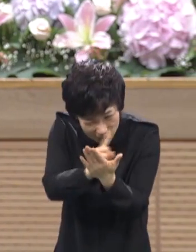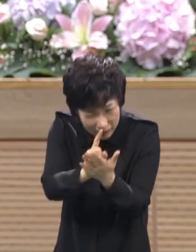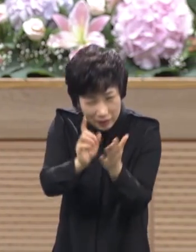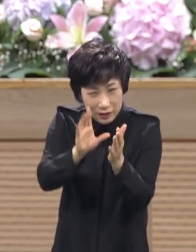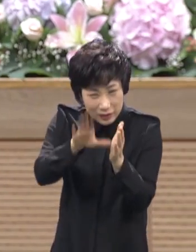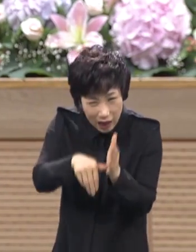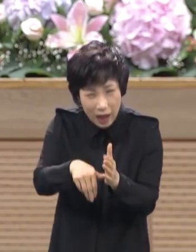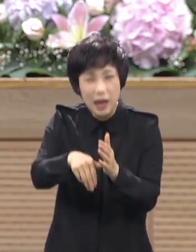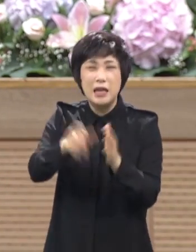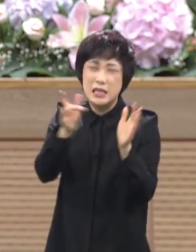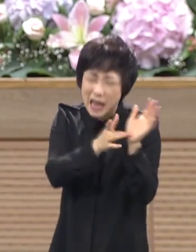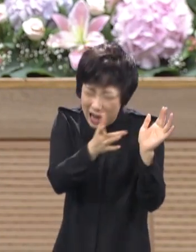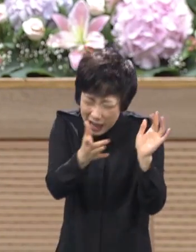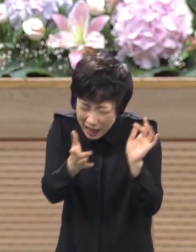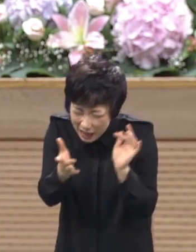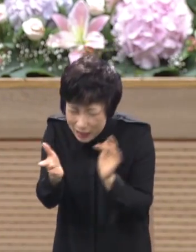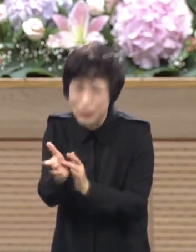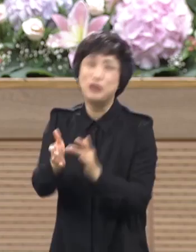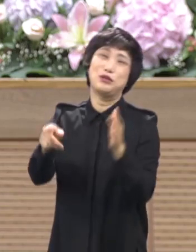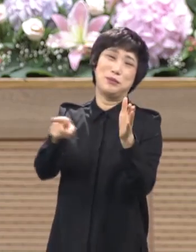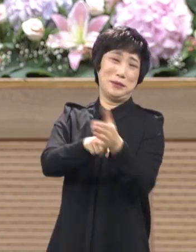예수 믿으세요.